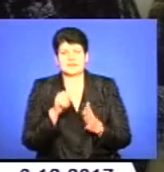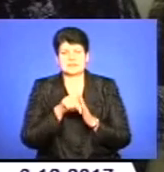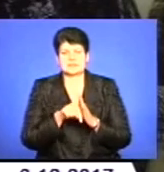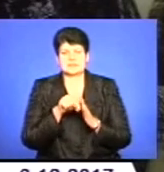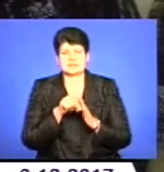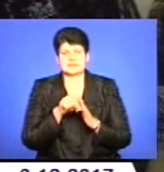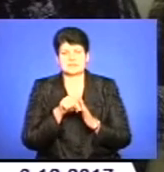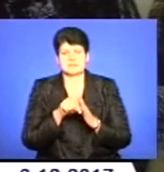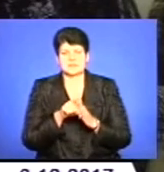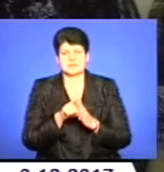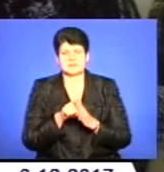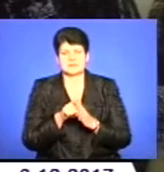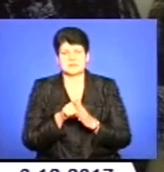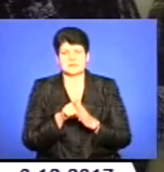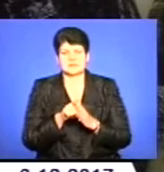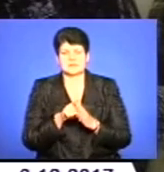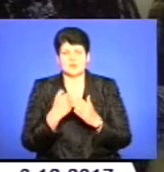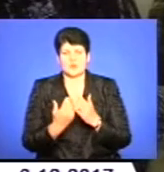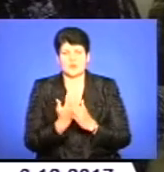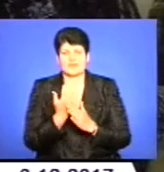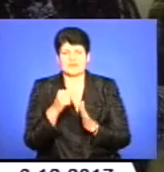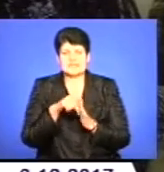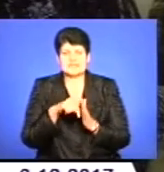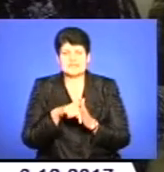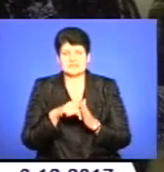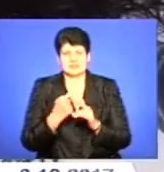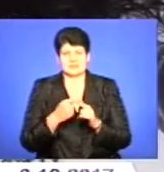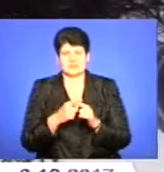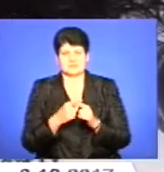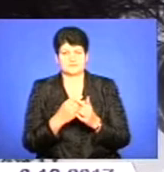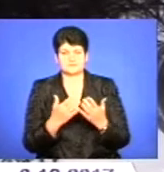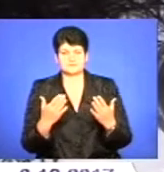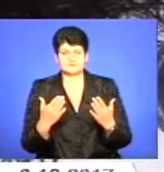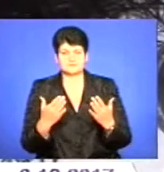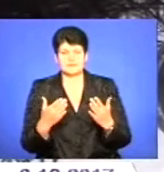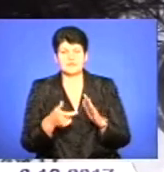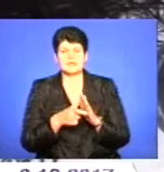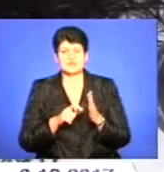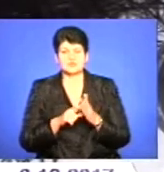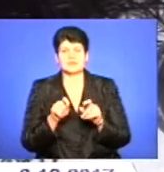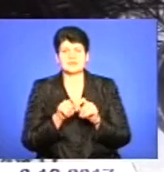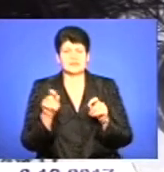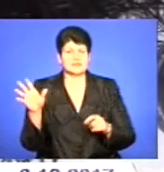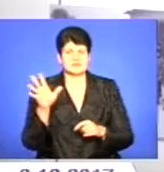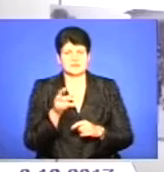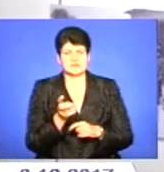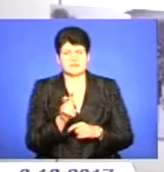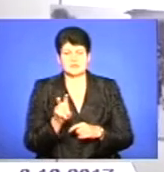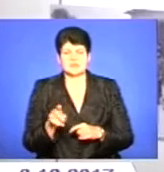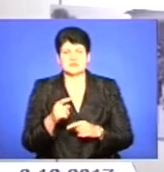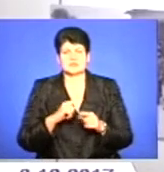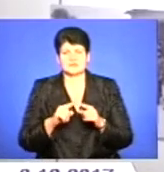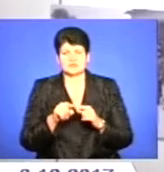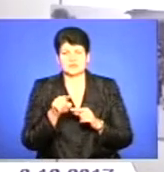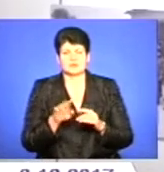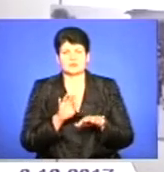змістовий, сам зміст цієї інсталяції. Студія бойової слави відкрита для відвідувачів. Незабаром там